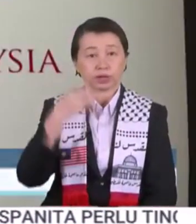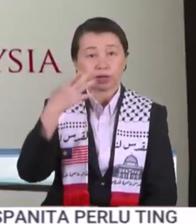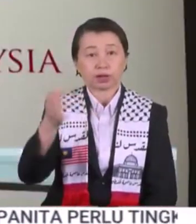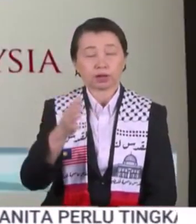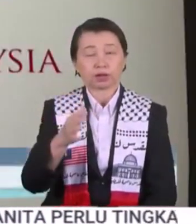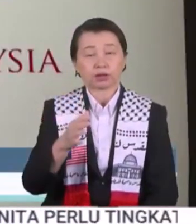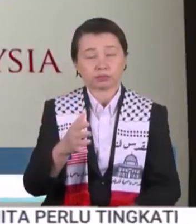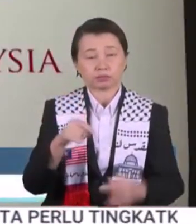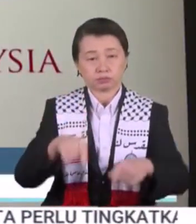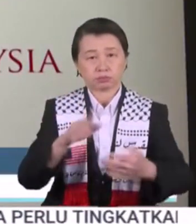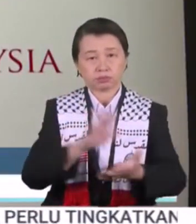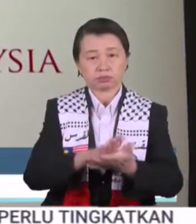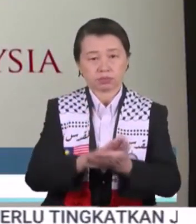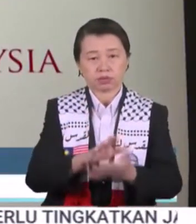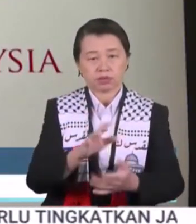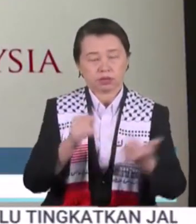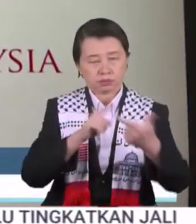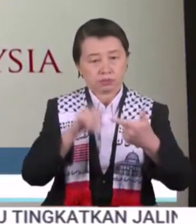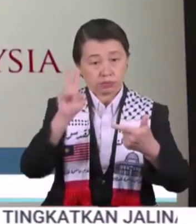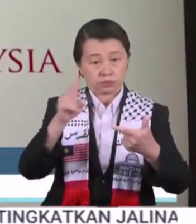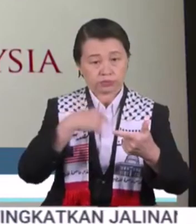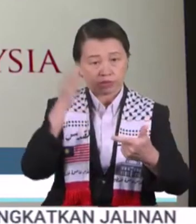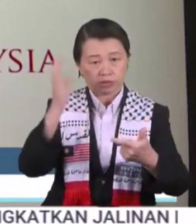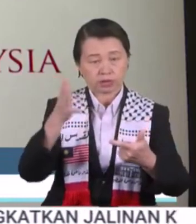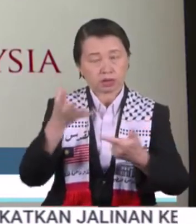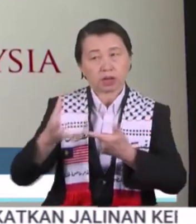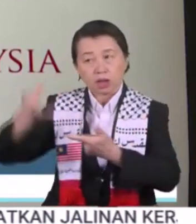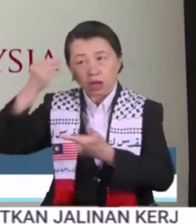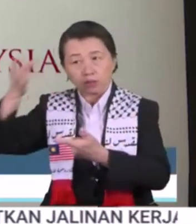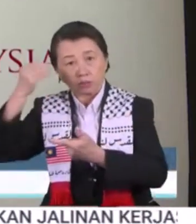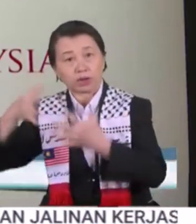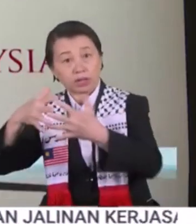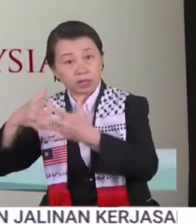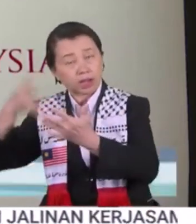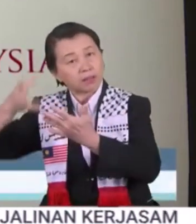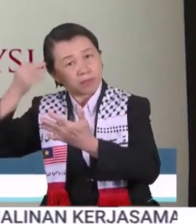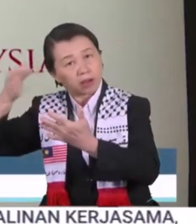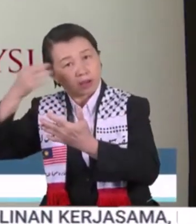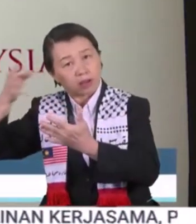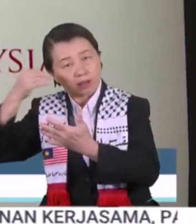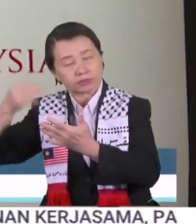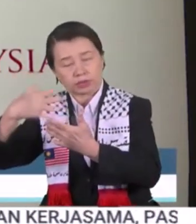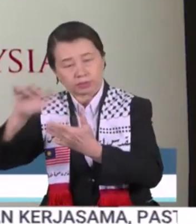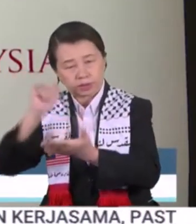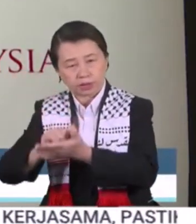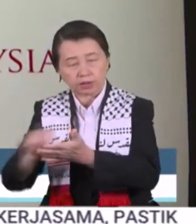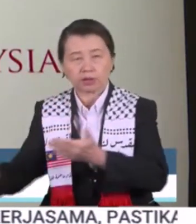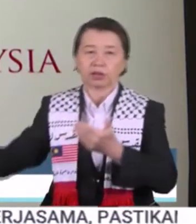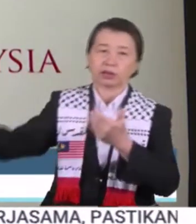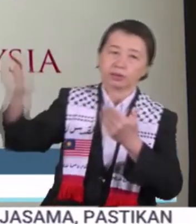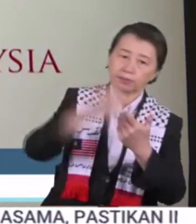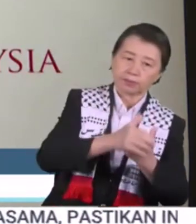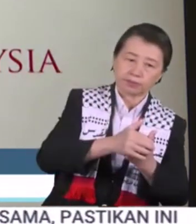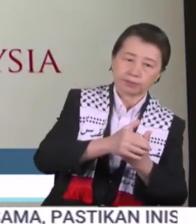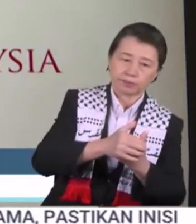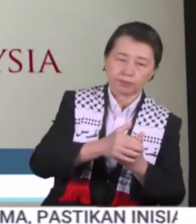Malaysia dan insyaAllah saya akan membawa segala ilmu yang saya belajar dan kemudian membawa semula ke